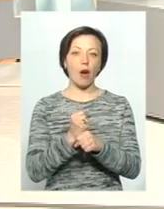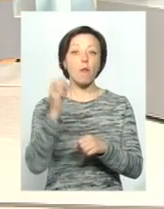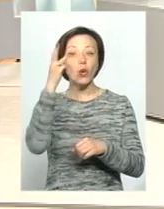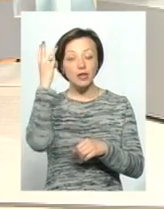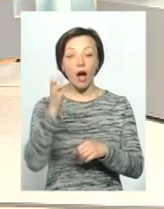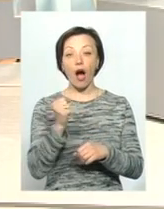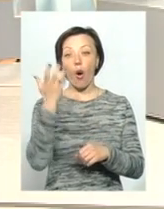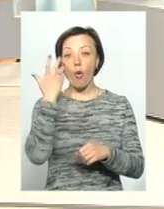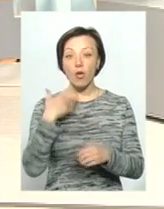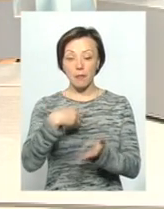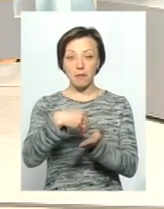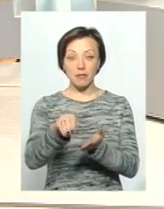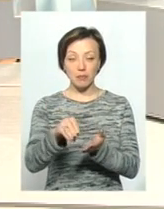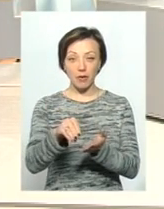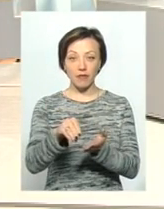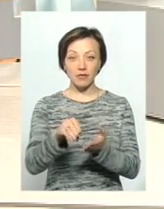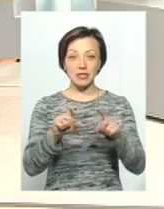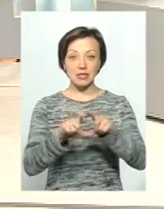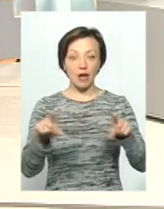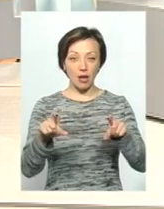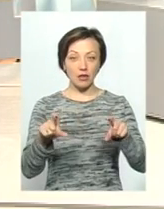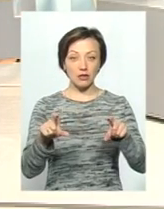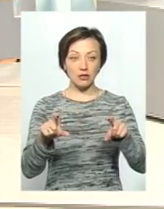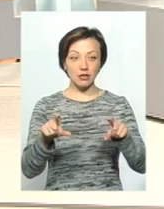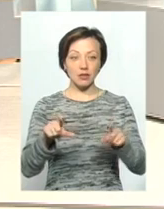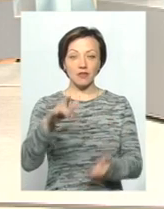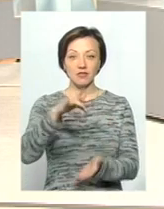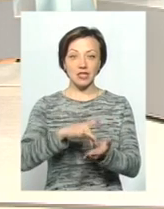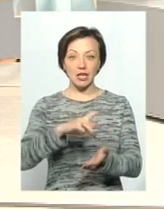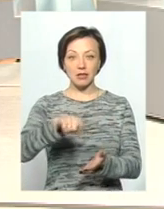коли придбав заклад